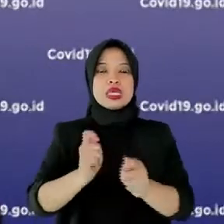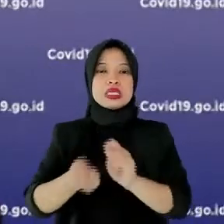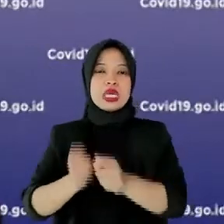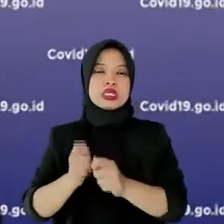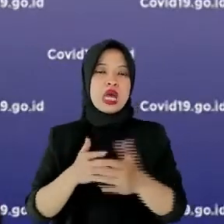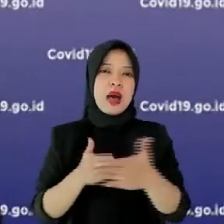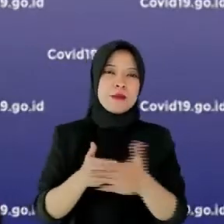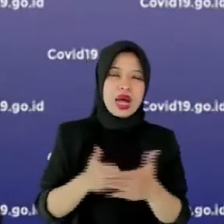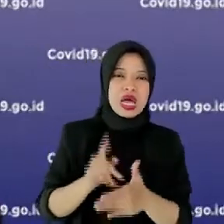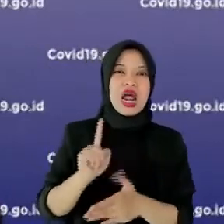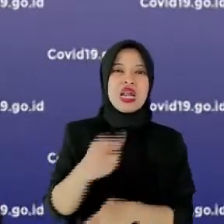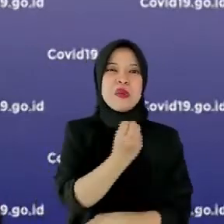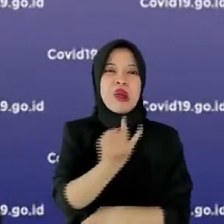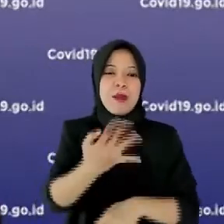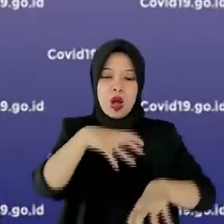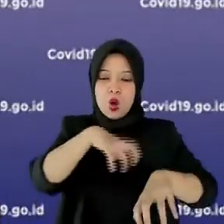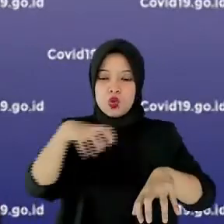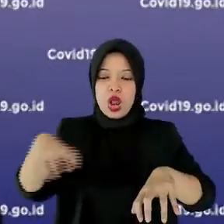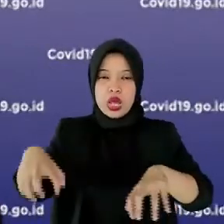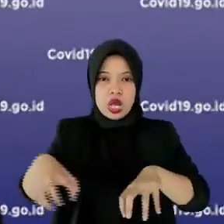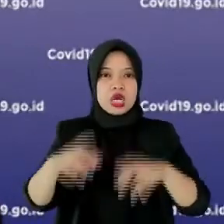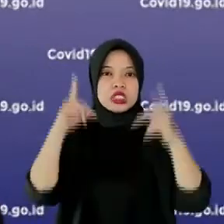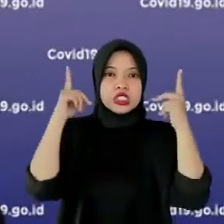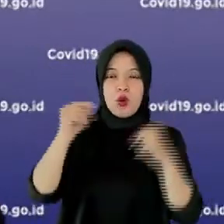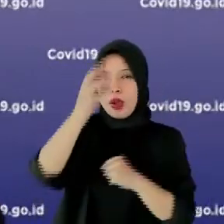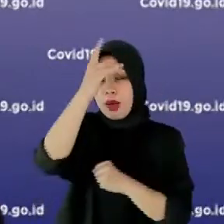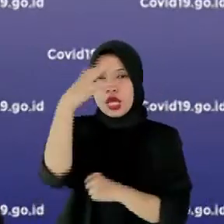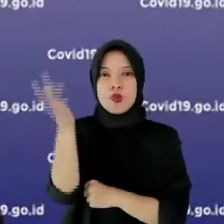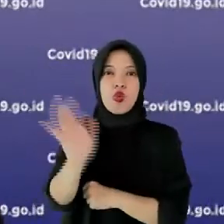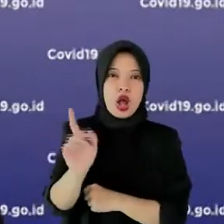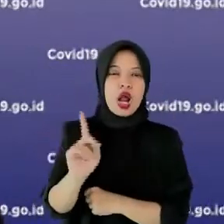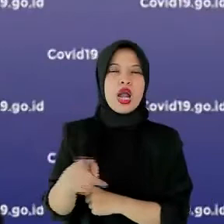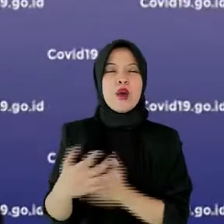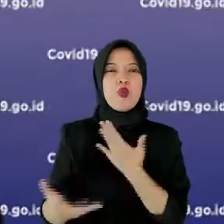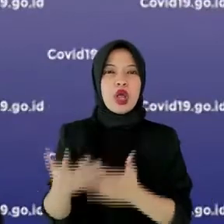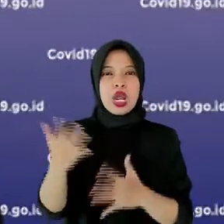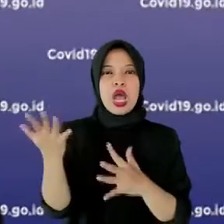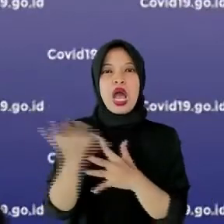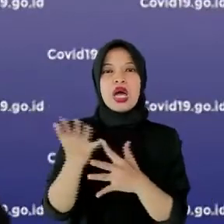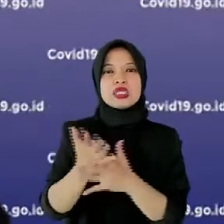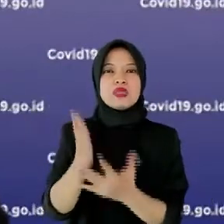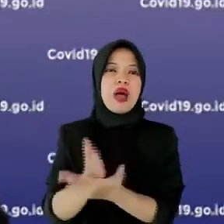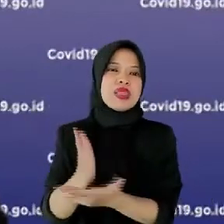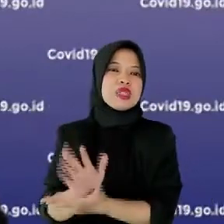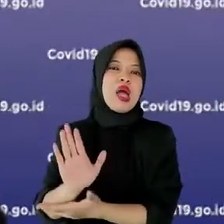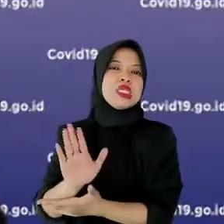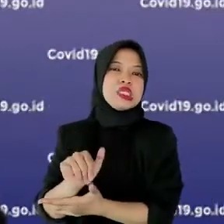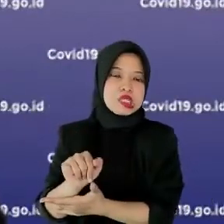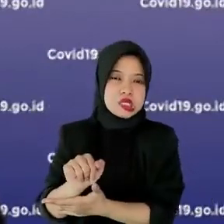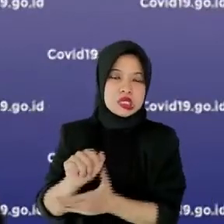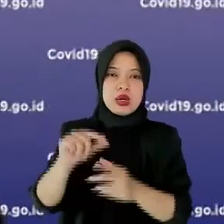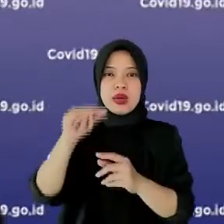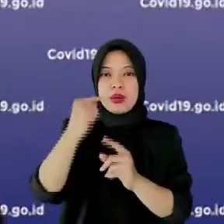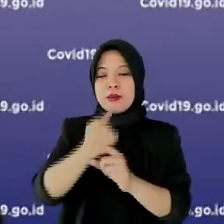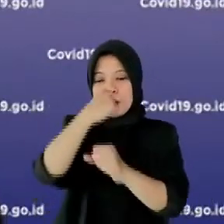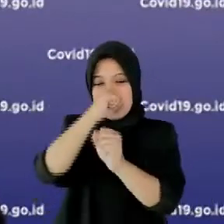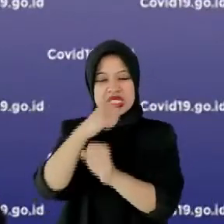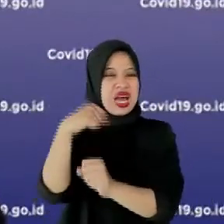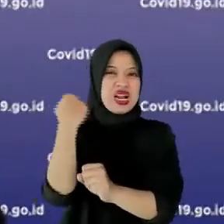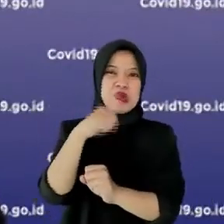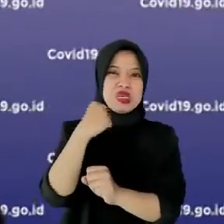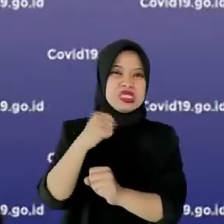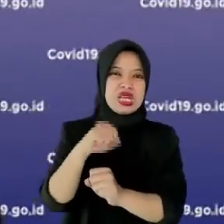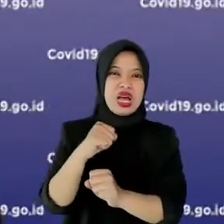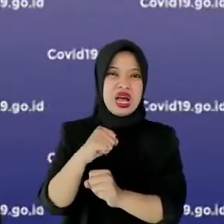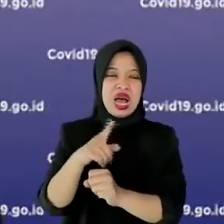testing, terkadang untuk beberapa wilayah terutama di luar Pulau Jawa ini ada yang masih aksesnya terbatas. Jumlah PCR-nya tidak akan mampu